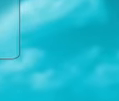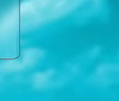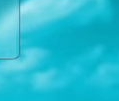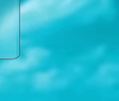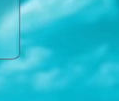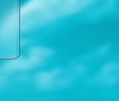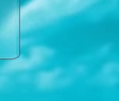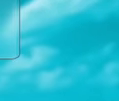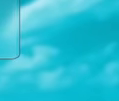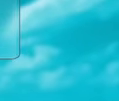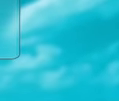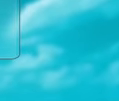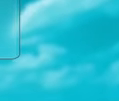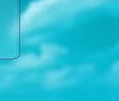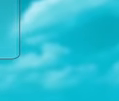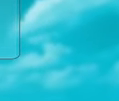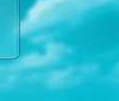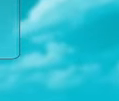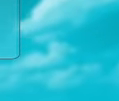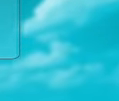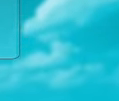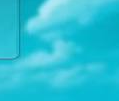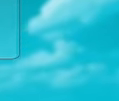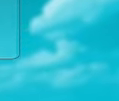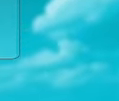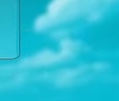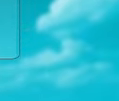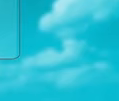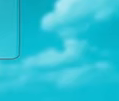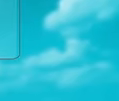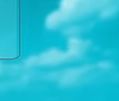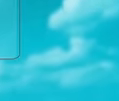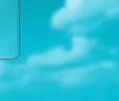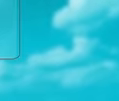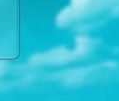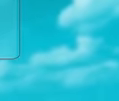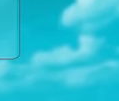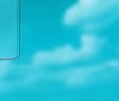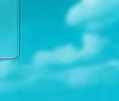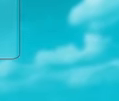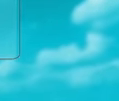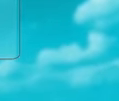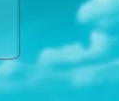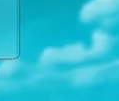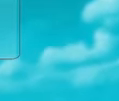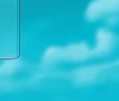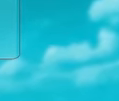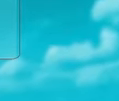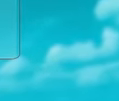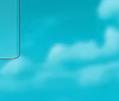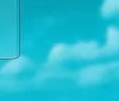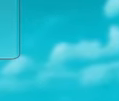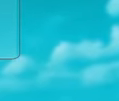В Арайском районе днем минус 5 градусов, ночью минус 15. В Казалинском районе днем минус 4, ночью